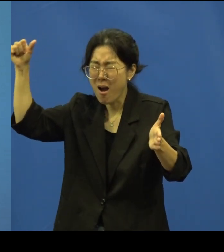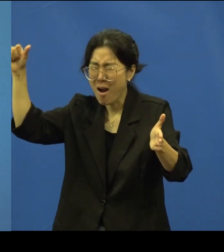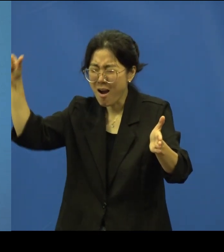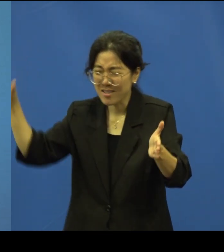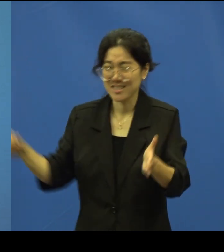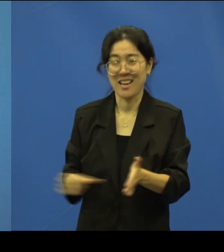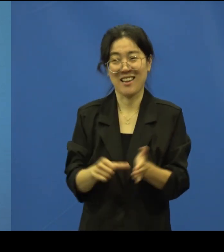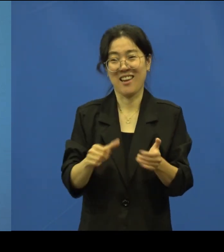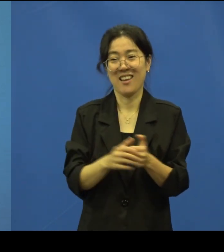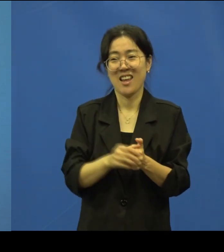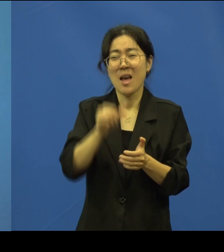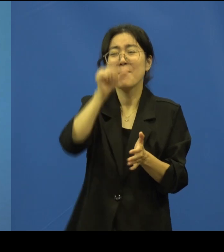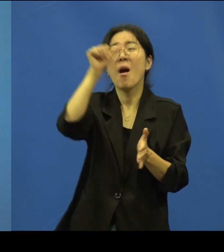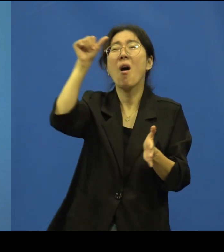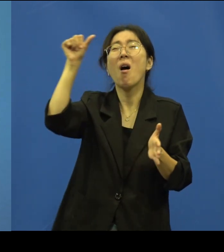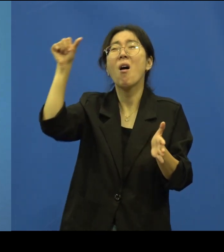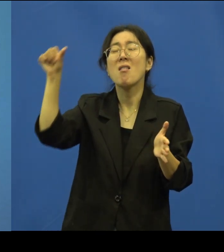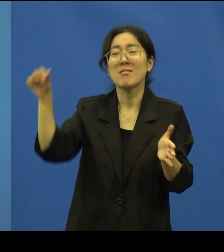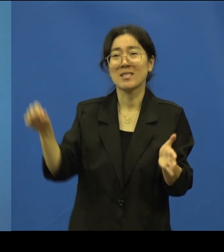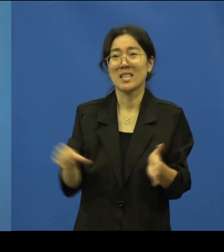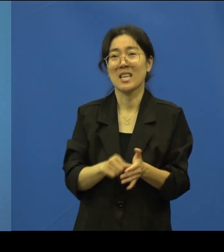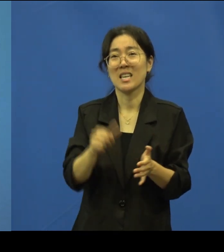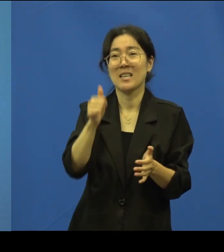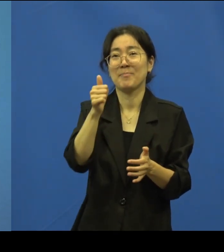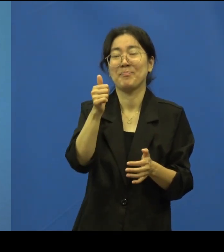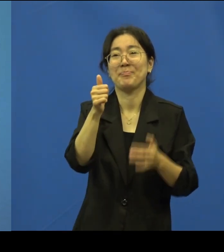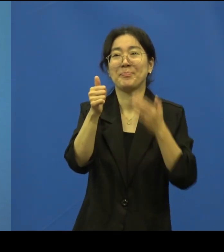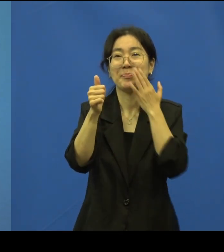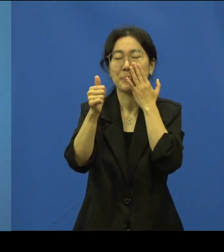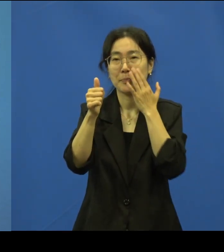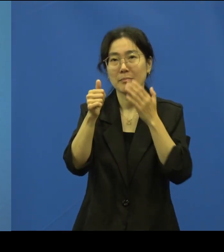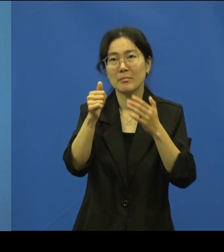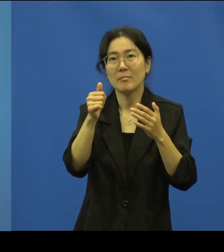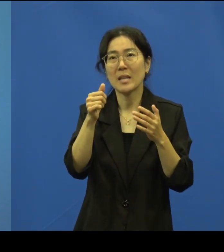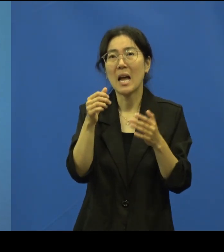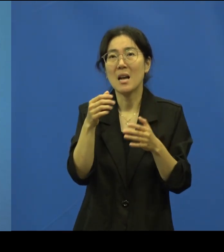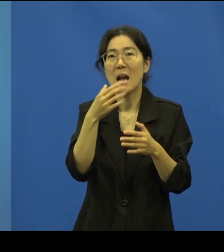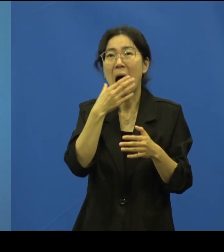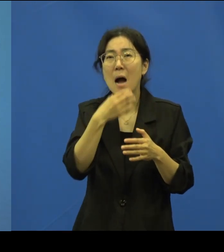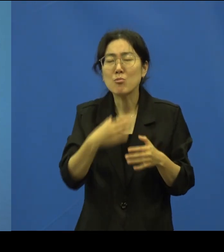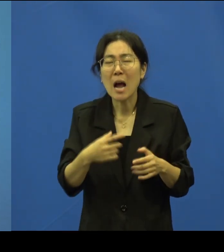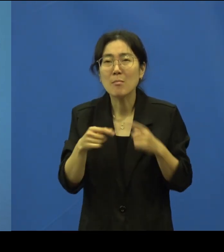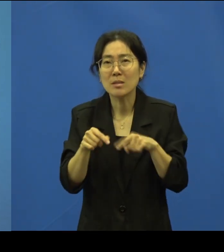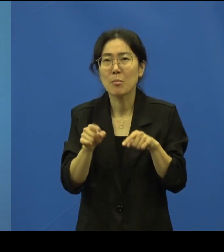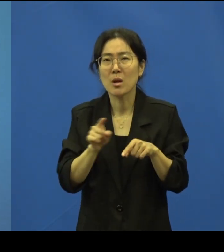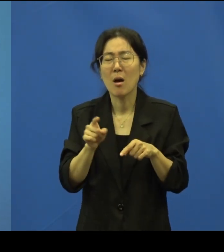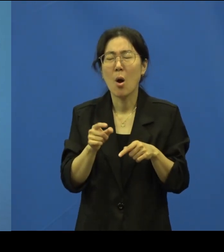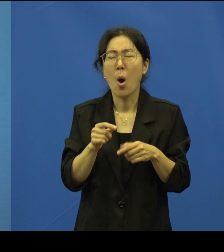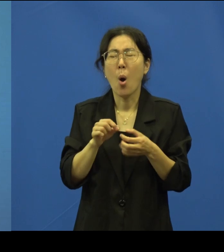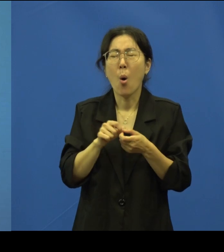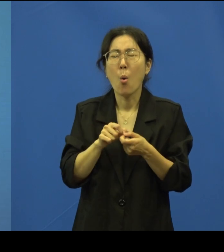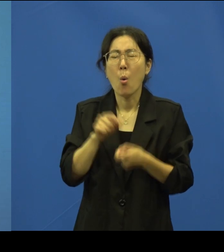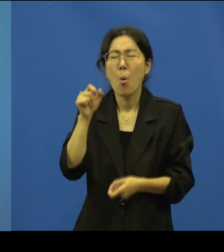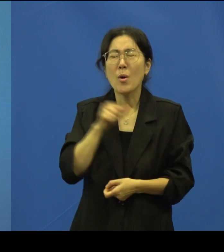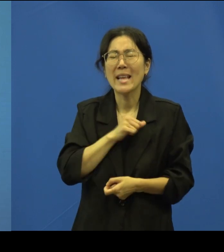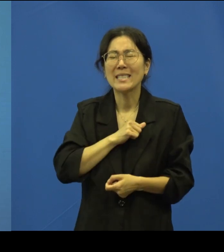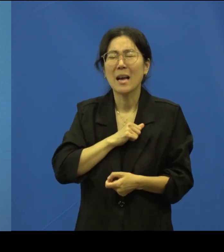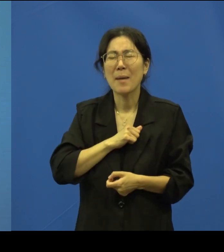히브리서에 보면 아브라함이 오래 참아 약속을 받았느니라. 그때 그 오래 참음,